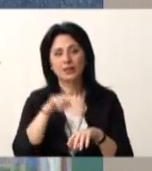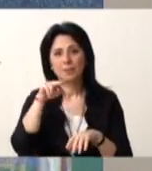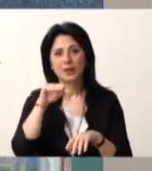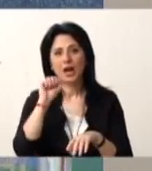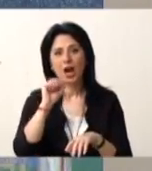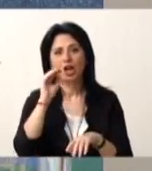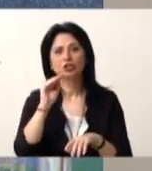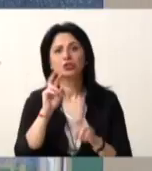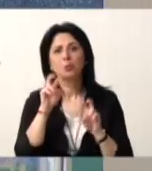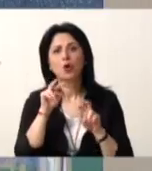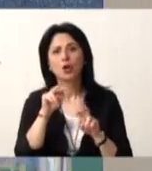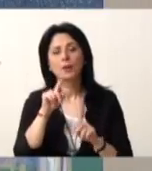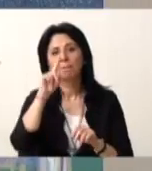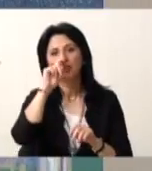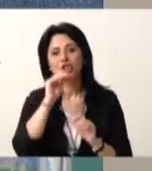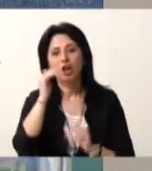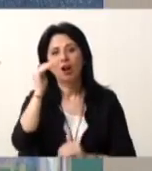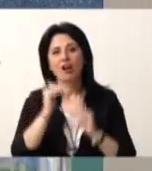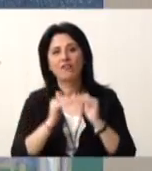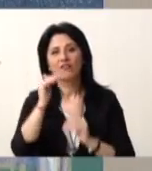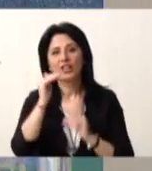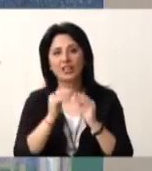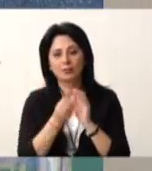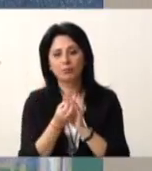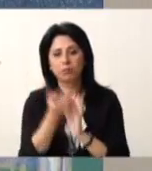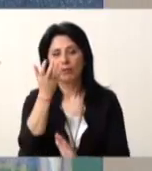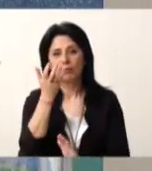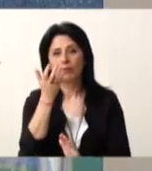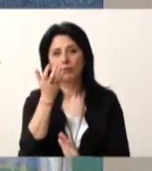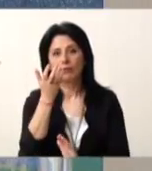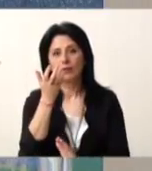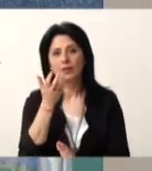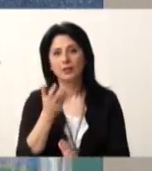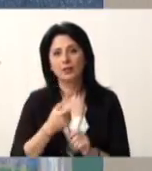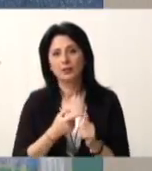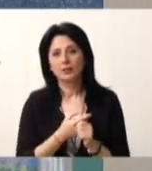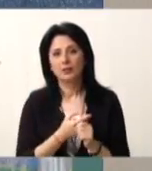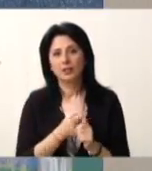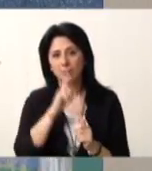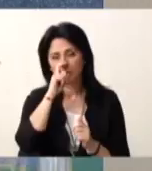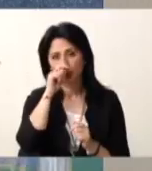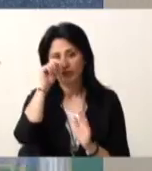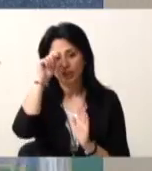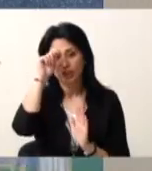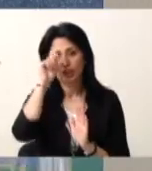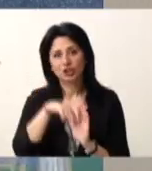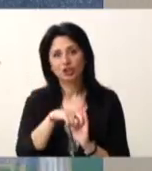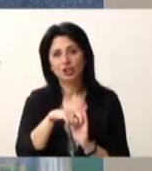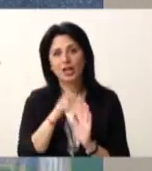მონიტორინგი. ეს რას ნიშნავს? ჟავიანობის ამოტყორცნილი მჟავეში